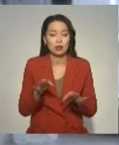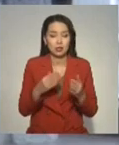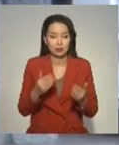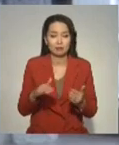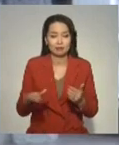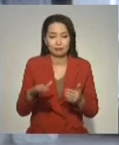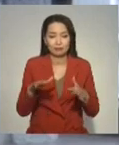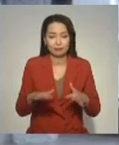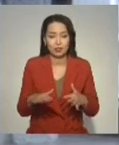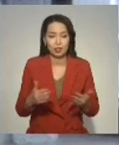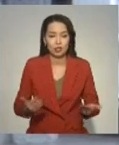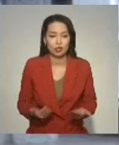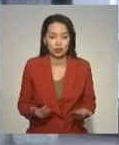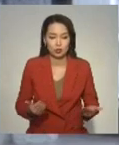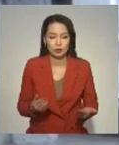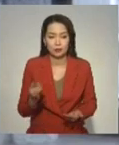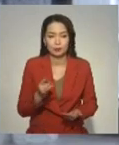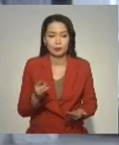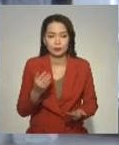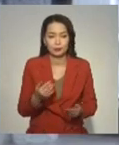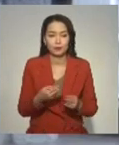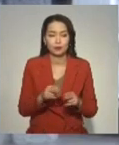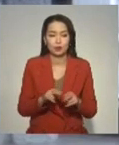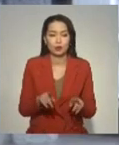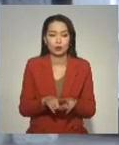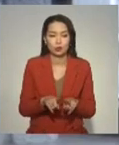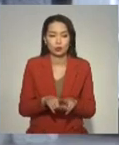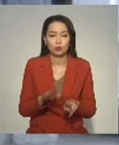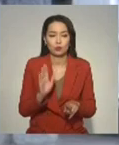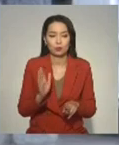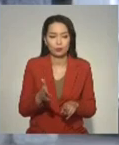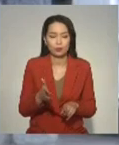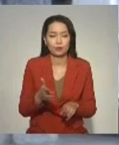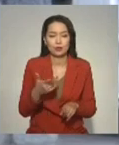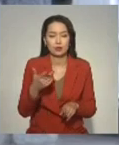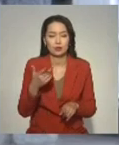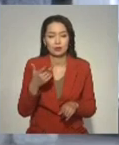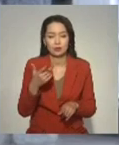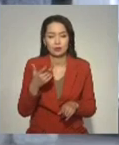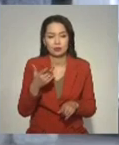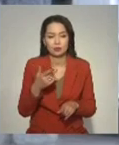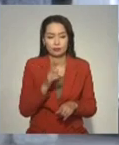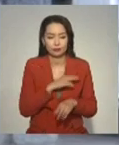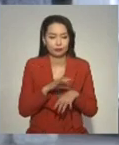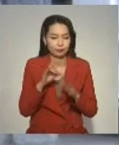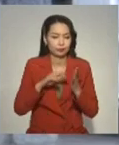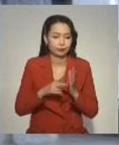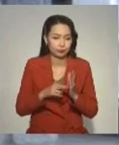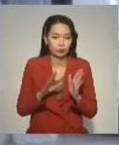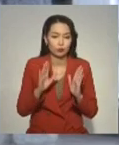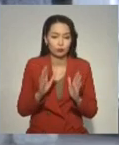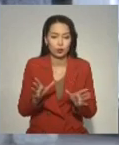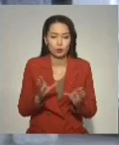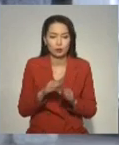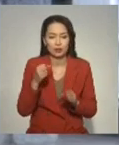массивов. И Жанаконес-4 тоже будет проведена работа по проектированию.